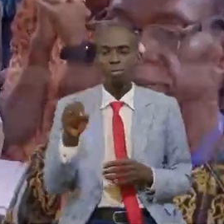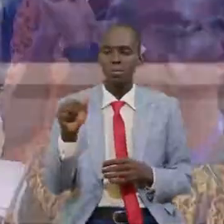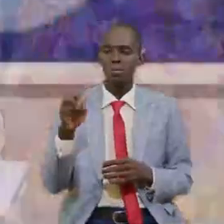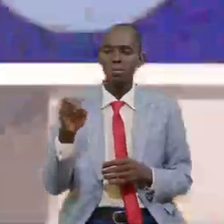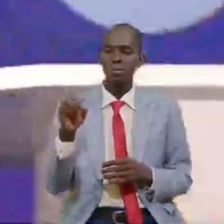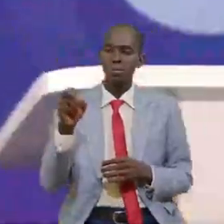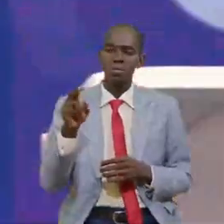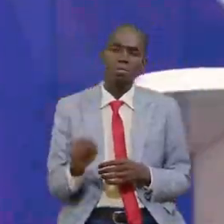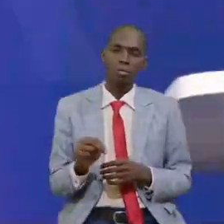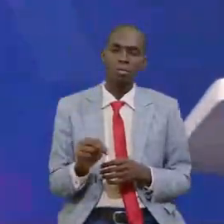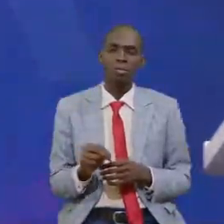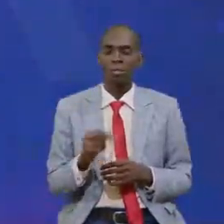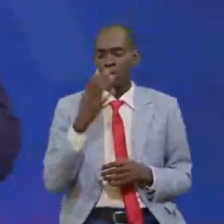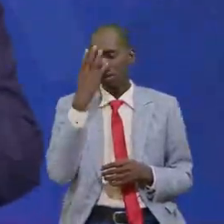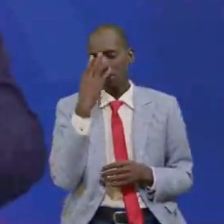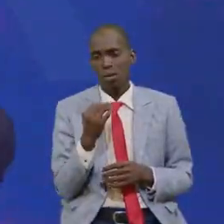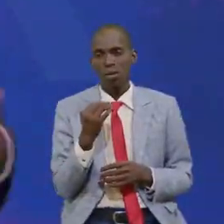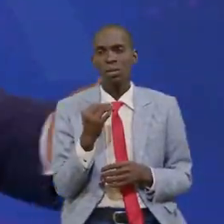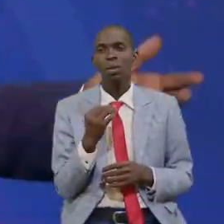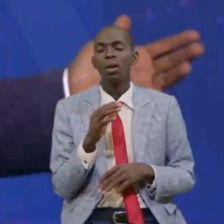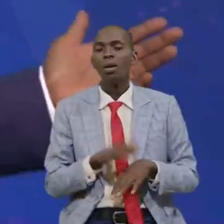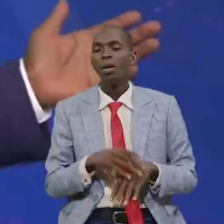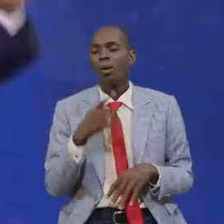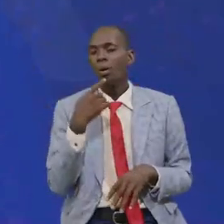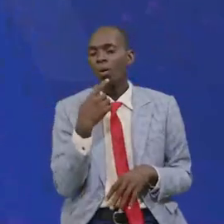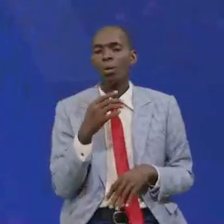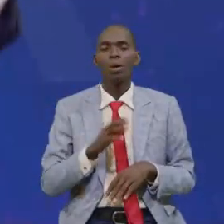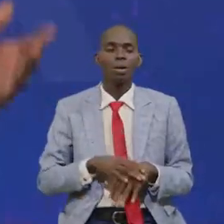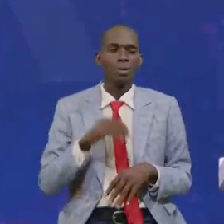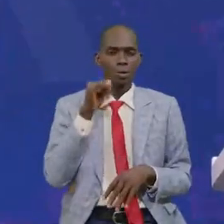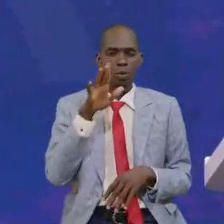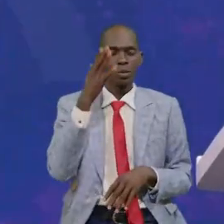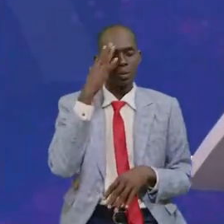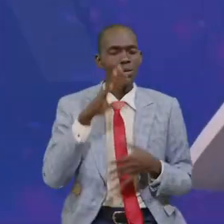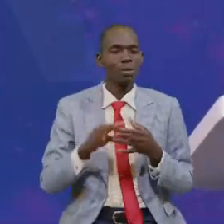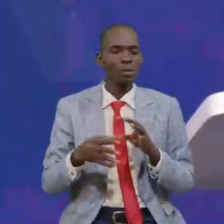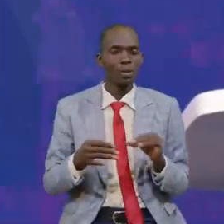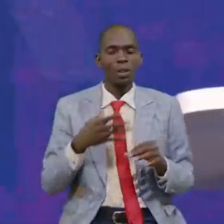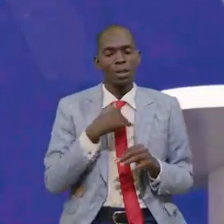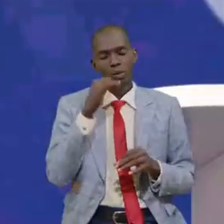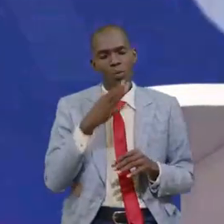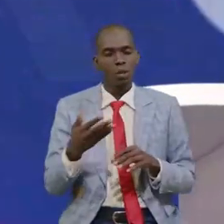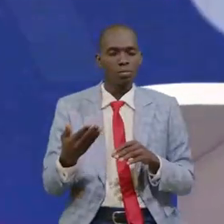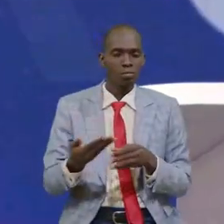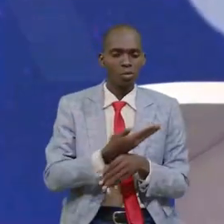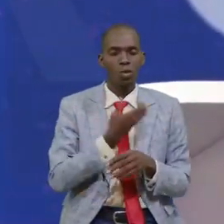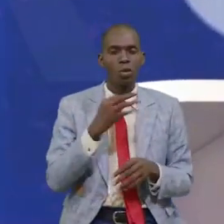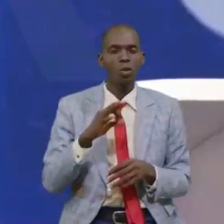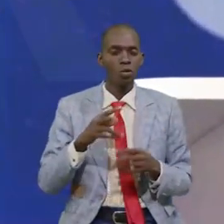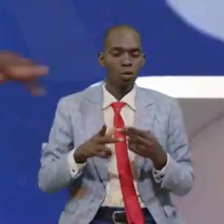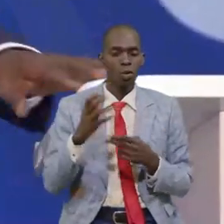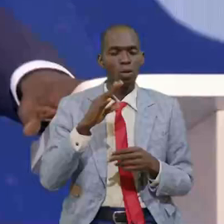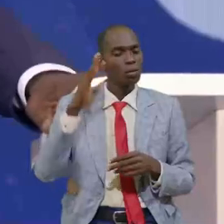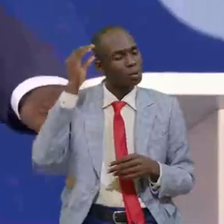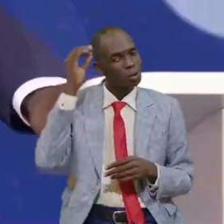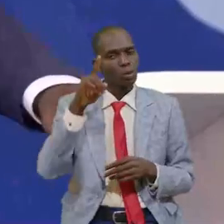Samson, il a couché. Oui, raconte-moi l'histoire. Et on a coupé ses cheveux. Oui, dites-moi l'histoire. Il a perdu toute